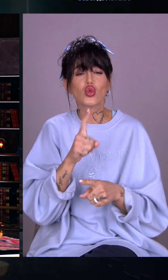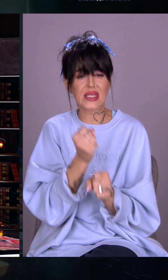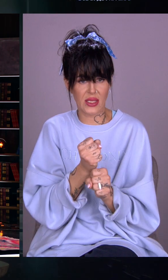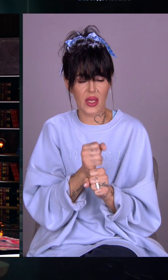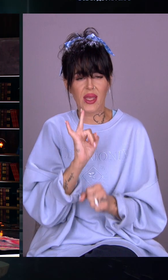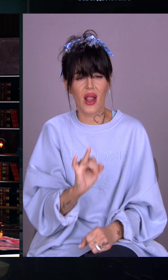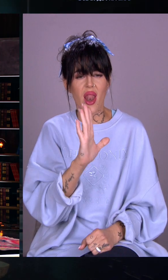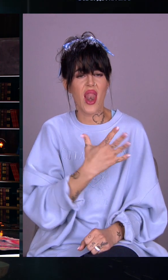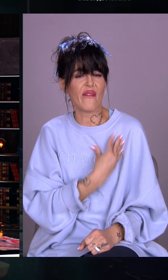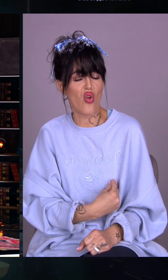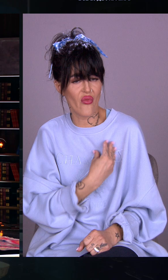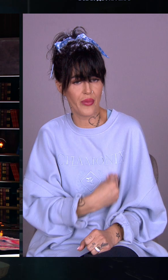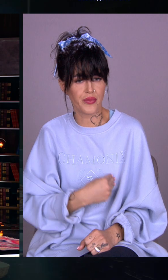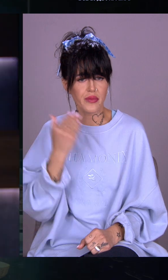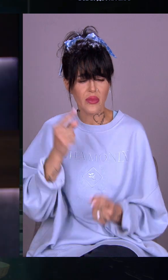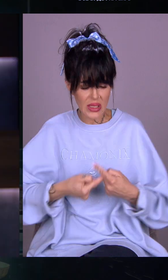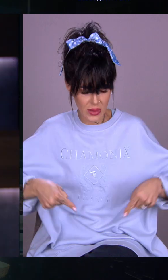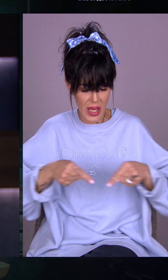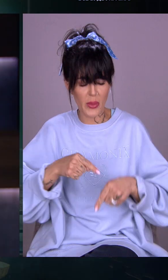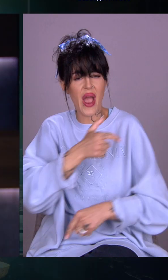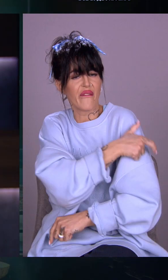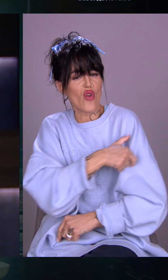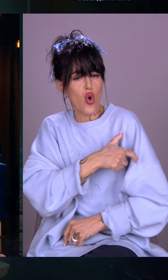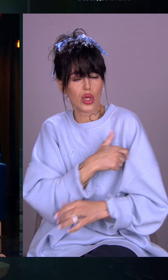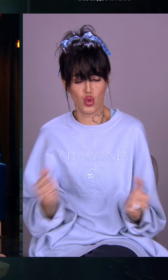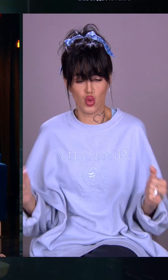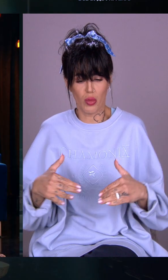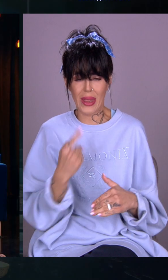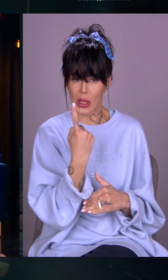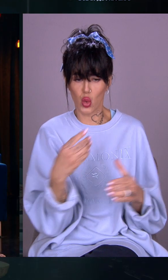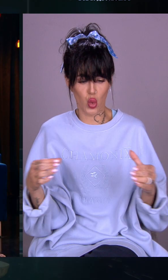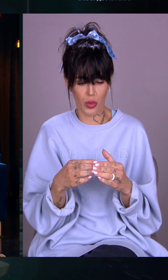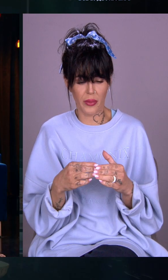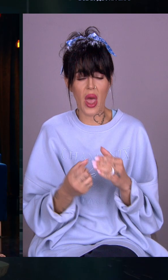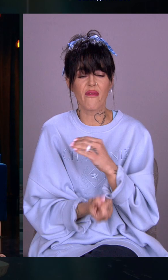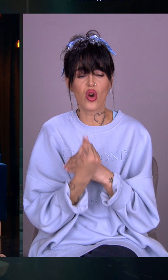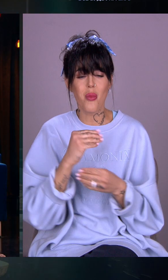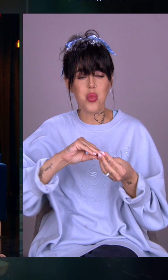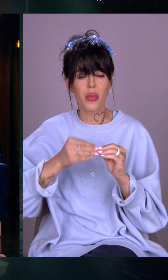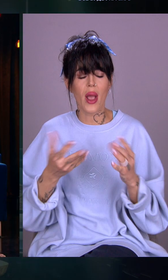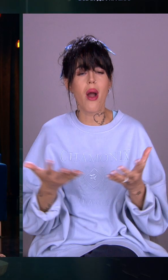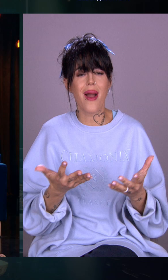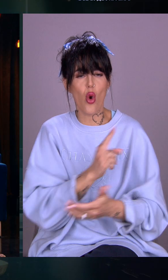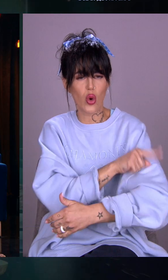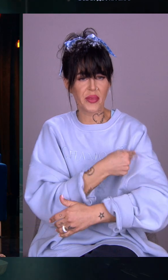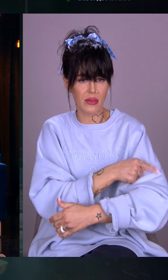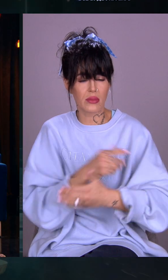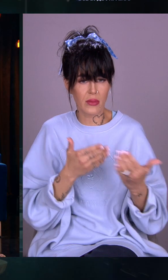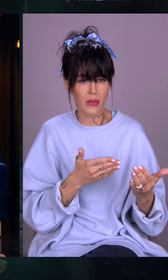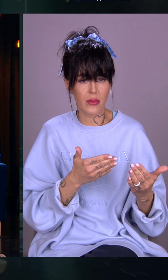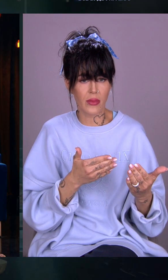Львові, волонтери зібралися в одну групку. Яка проблема була зараз в госпіталі? На